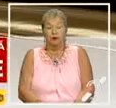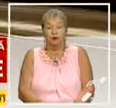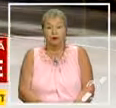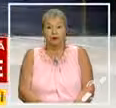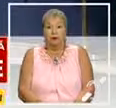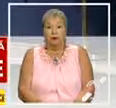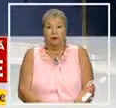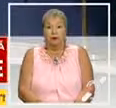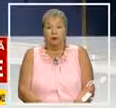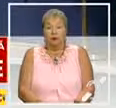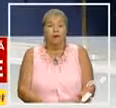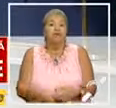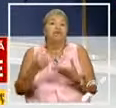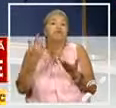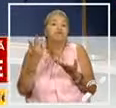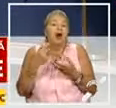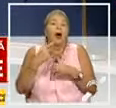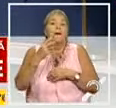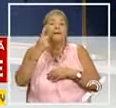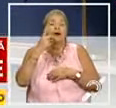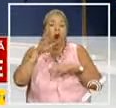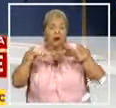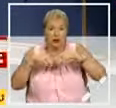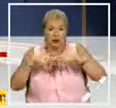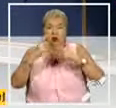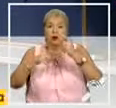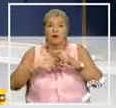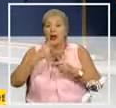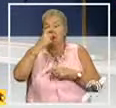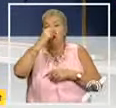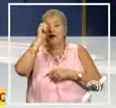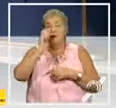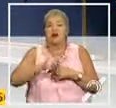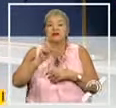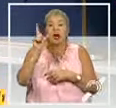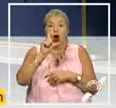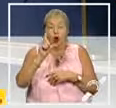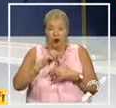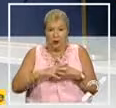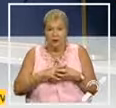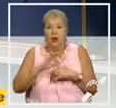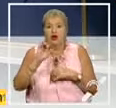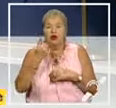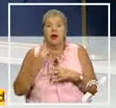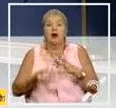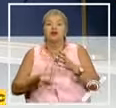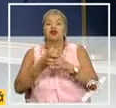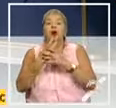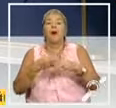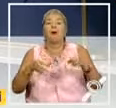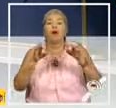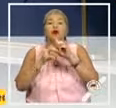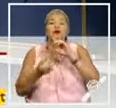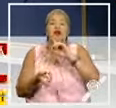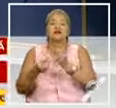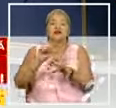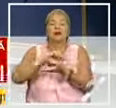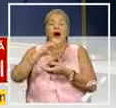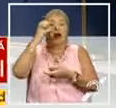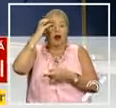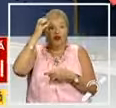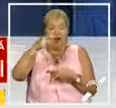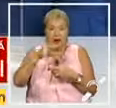Bun găsit, potrivit surselor, Nicolae Ciuc ar urma să-și depună mandatul luni și astfel se demarează procedurile pentru rocada